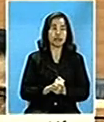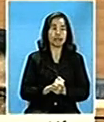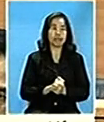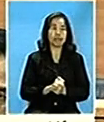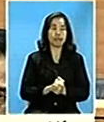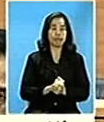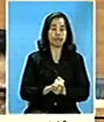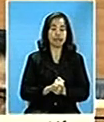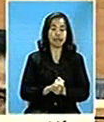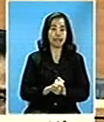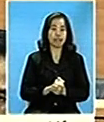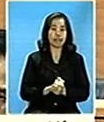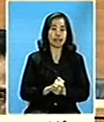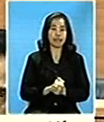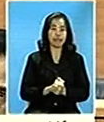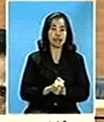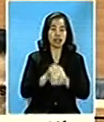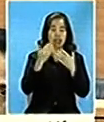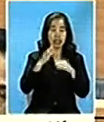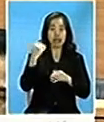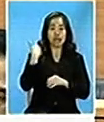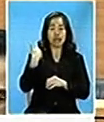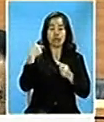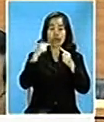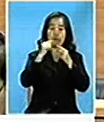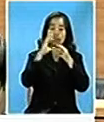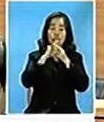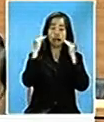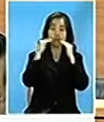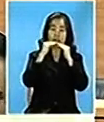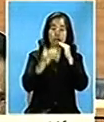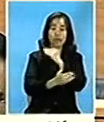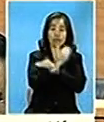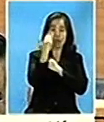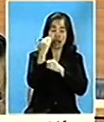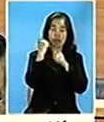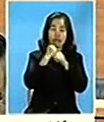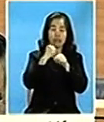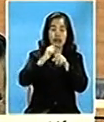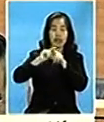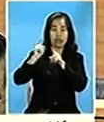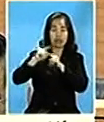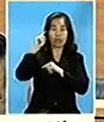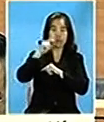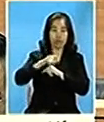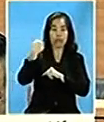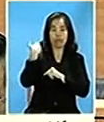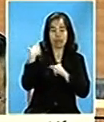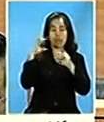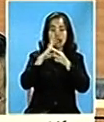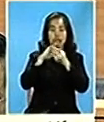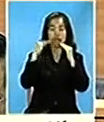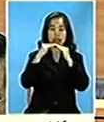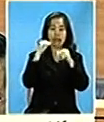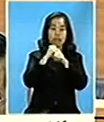นอกจากนั้นแล้วเนี่ยดิฉันยังบอกว่าสิทธิและโอกาสที่รับการจ้างงานเนี่ยก็จะต้องมีด้วยนะคะทางด้านแรงงาน